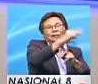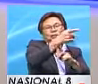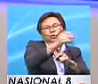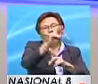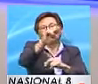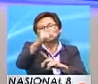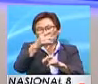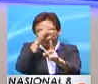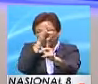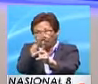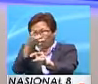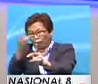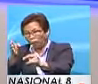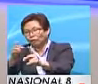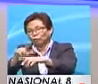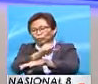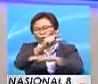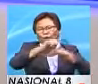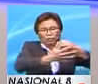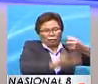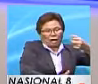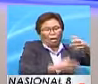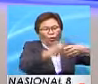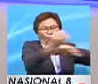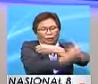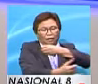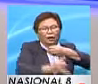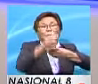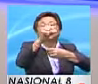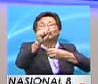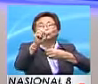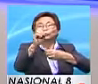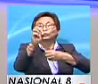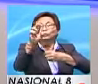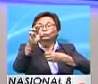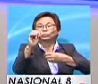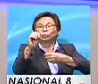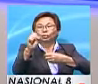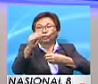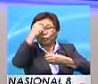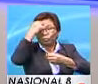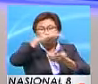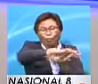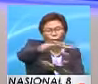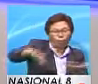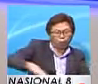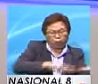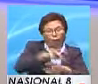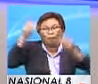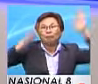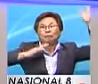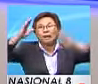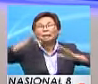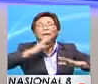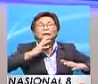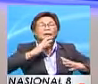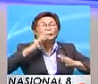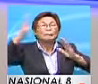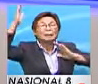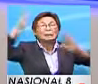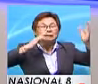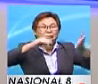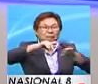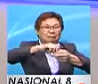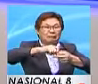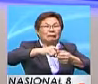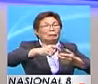kerajaan NGO yang menggunakan dana asing milik George Soros untuk memporak perandakan negara ini. Beliau menegaskan negara terpaksa